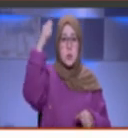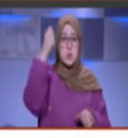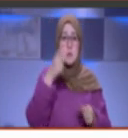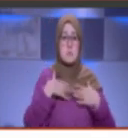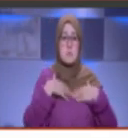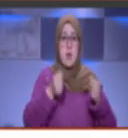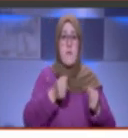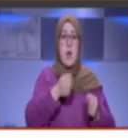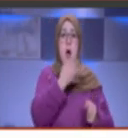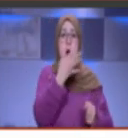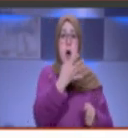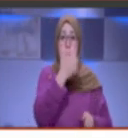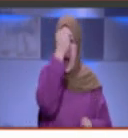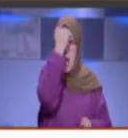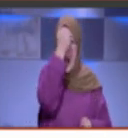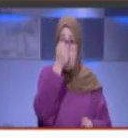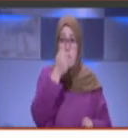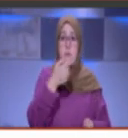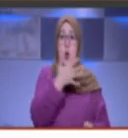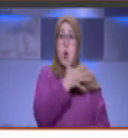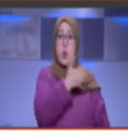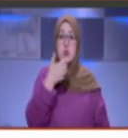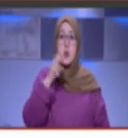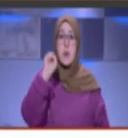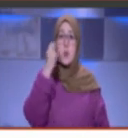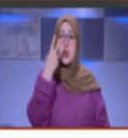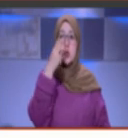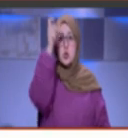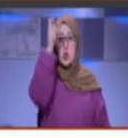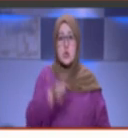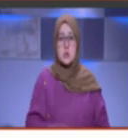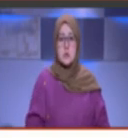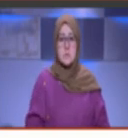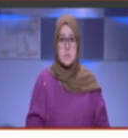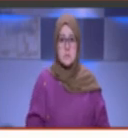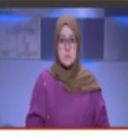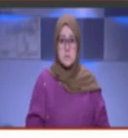4,512 شخصا تم الإعلان رسميا عن شفائهم.